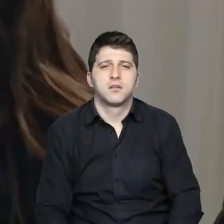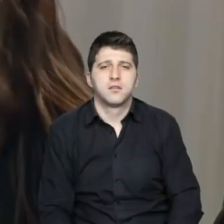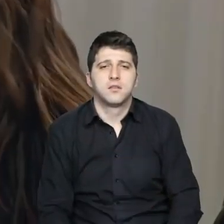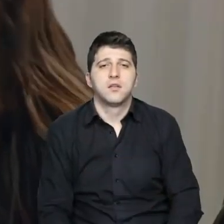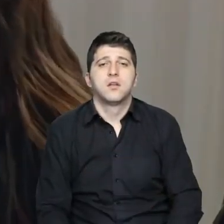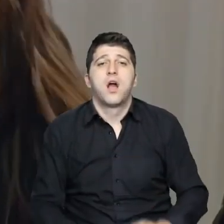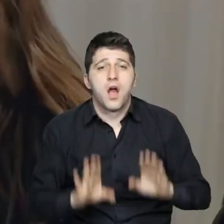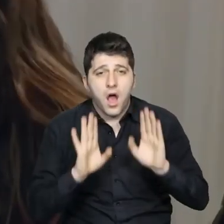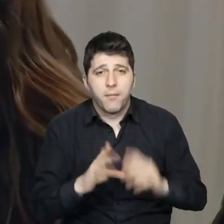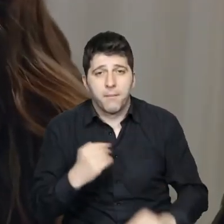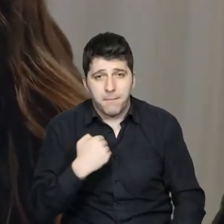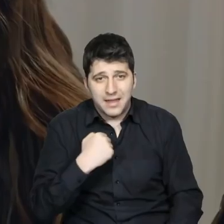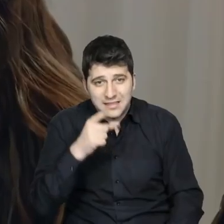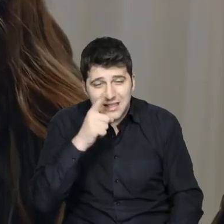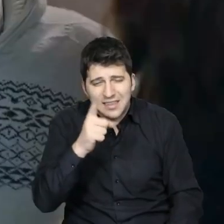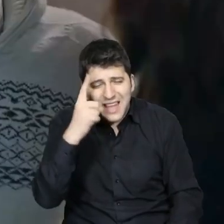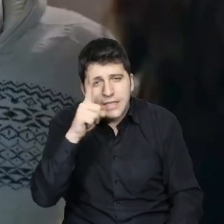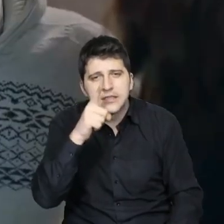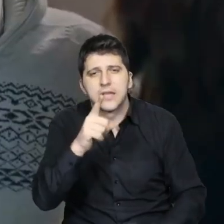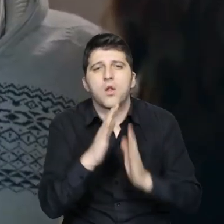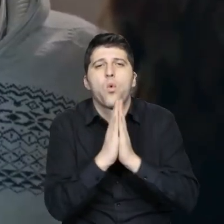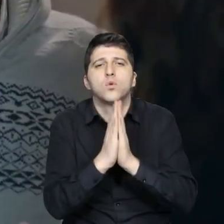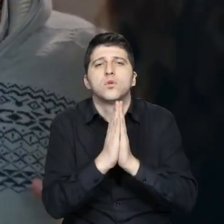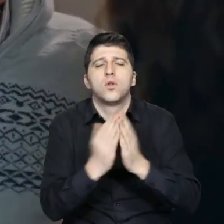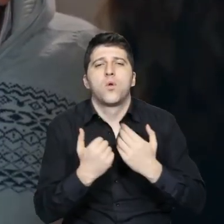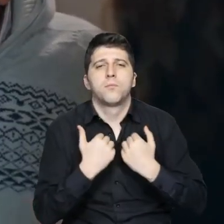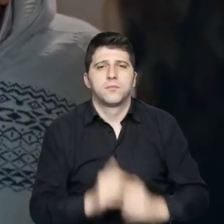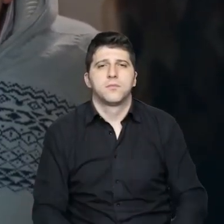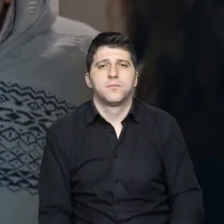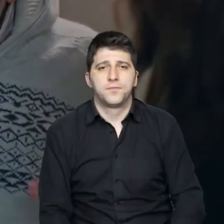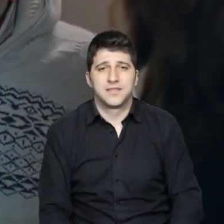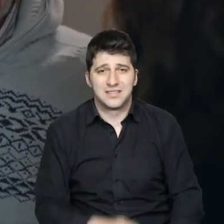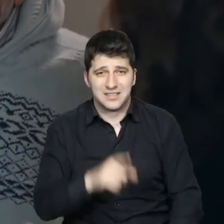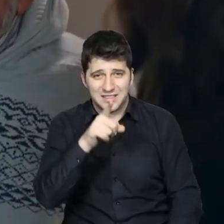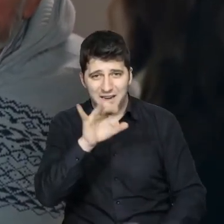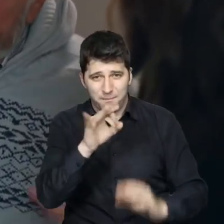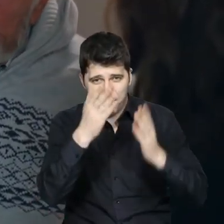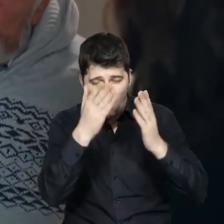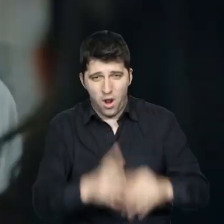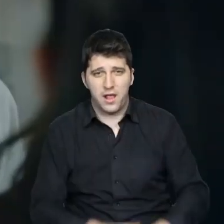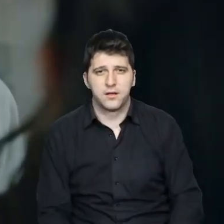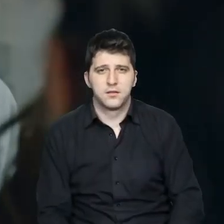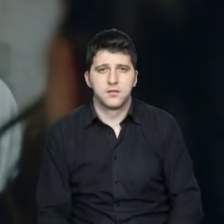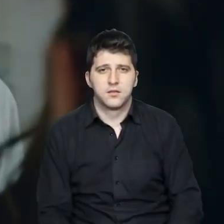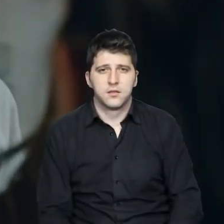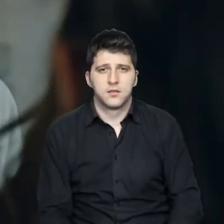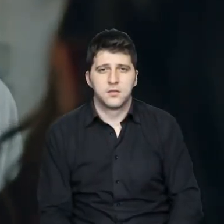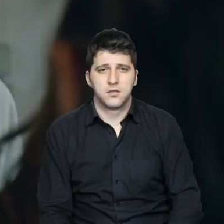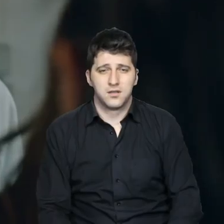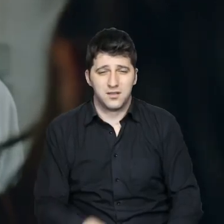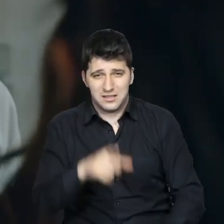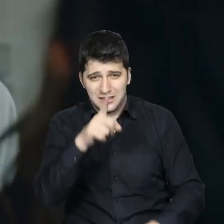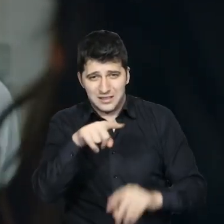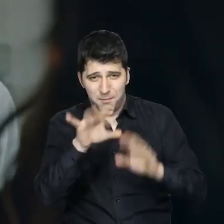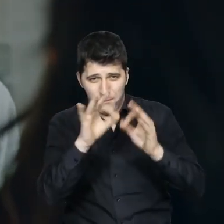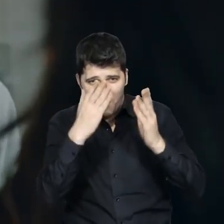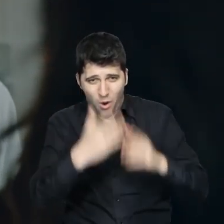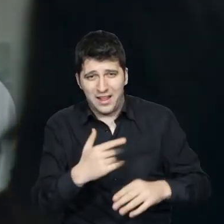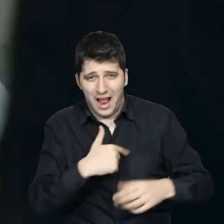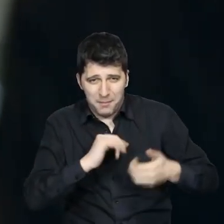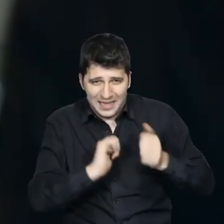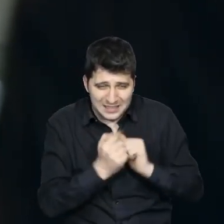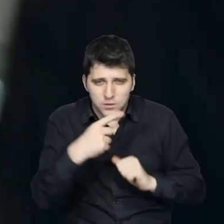Ama ben sadece senden özür diliyorum. Seni şu halde, böyleyken seni böyle üzdüğüm için